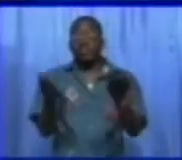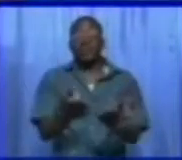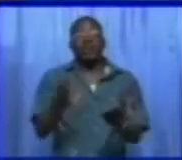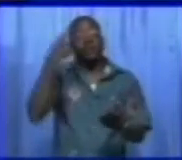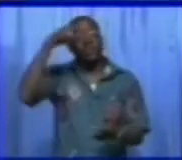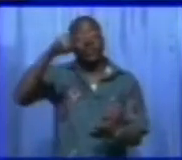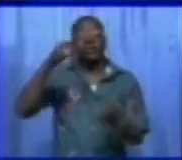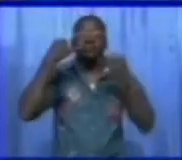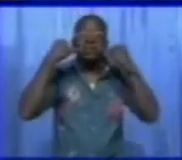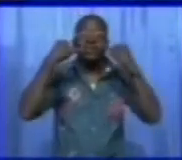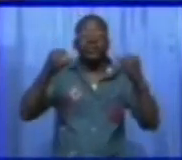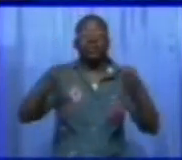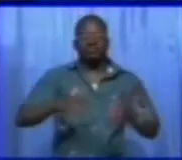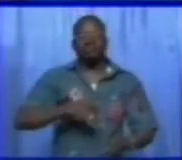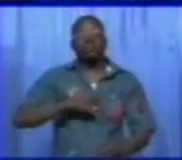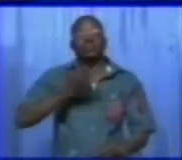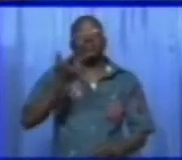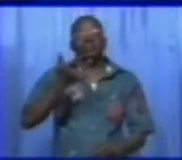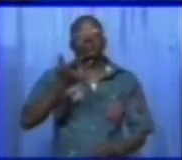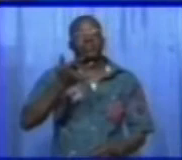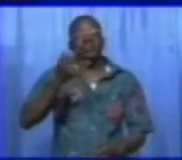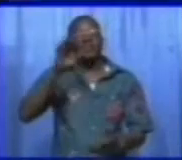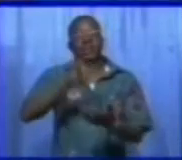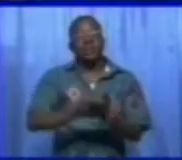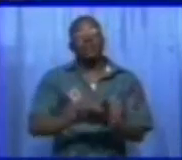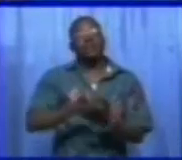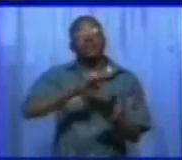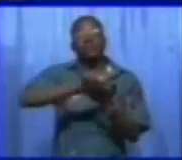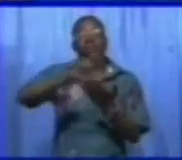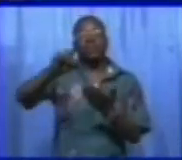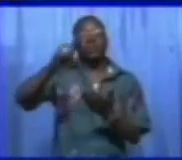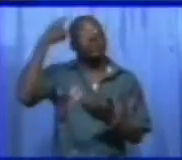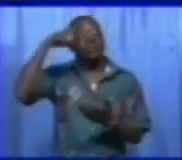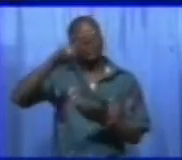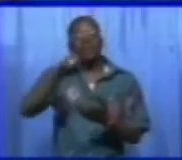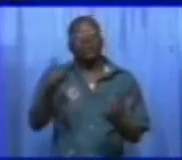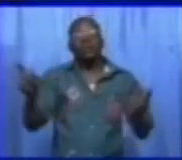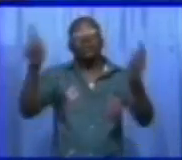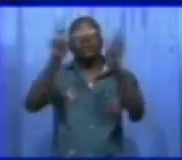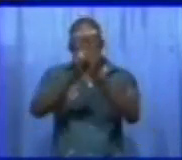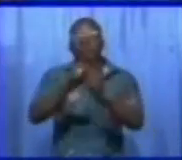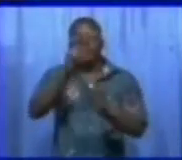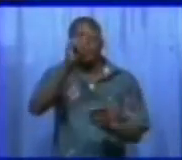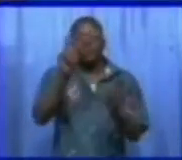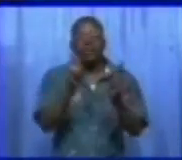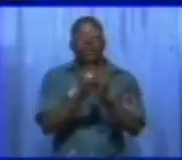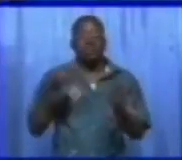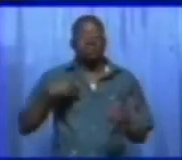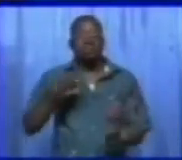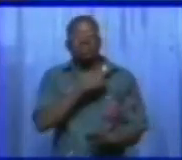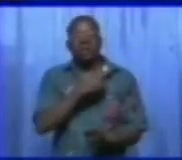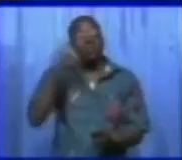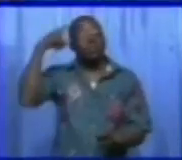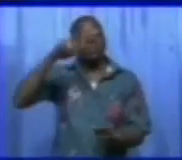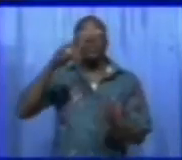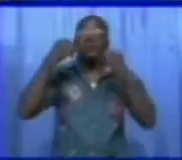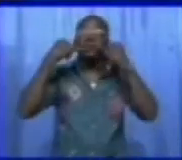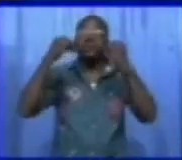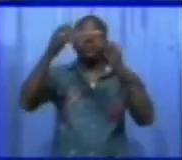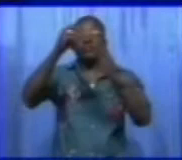pour informer et sensibiliser. Cette semaine, la coalition a réuni ses membres à Ouagadougou pour une session